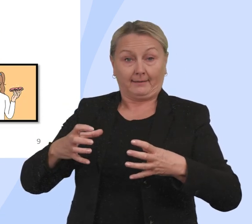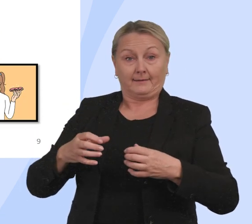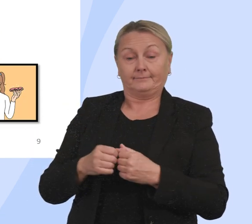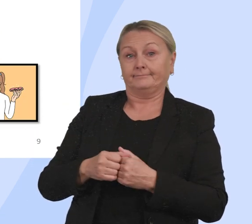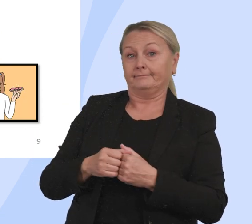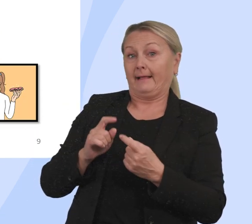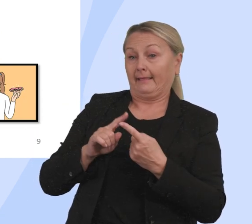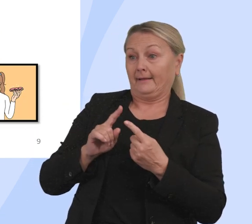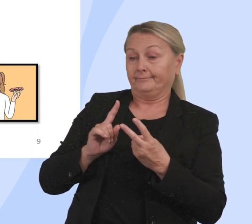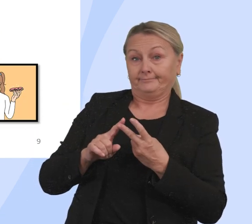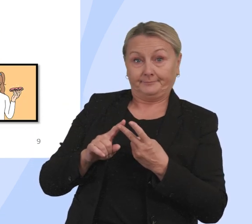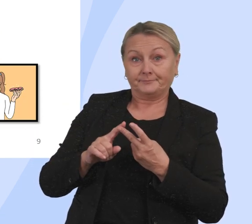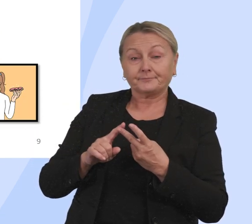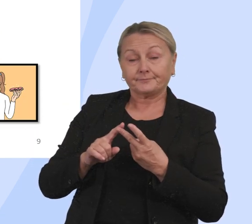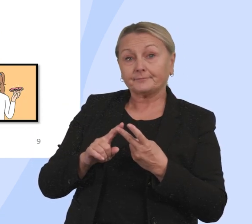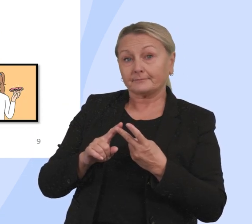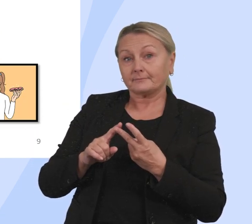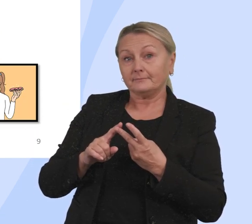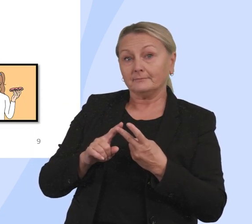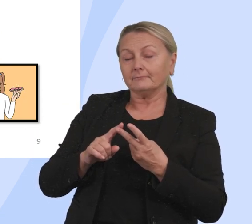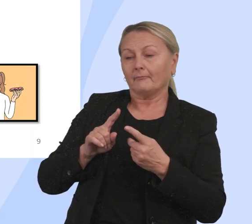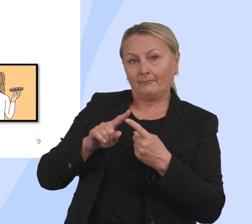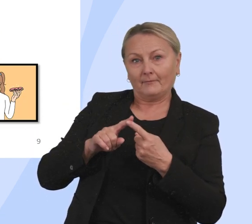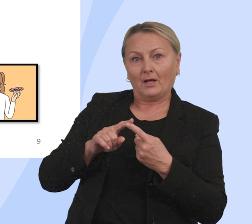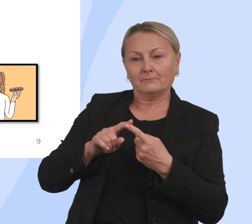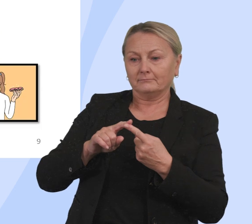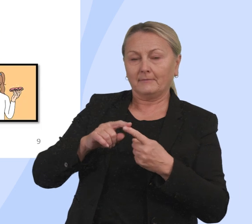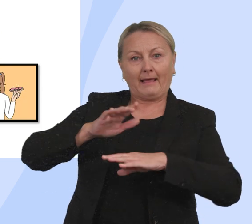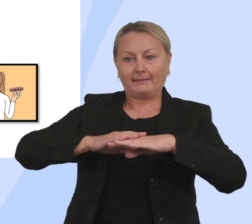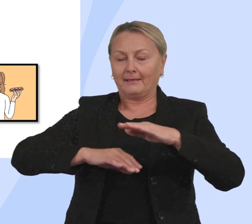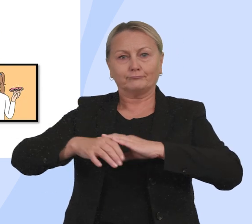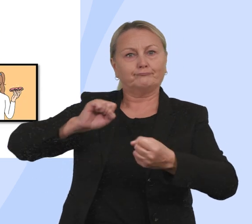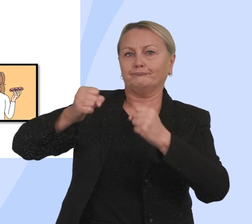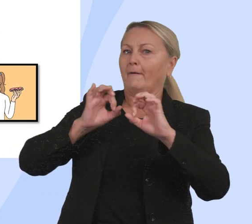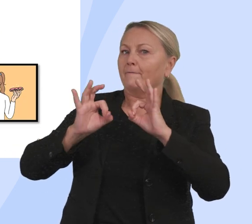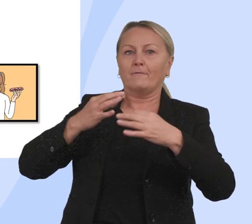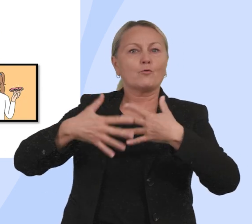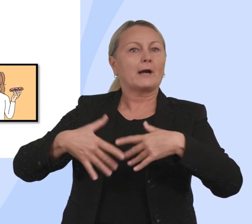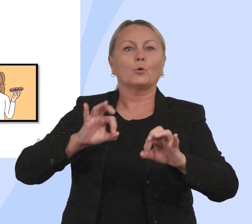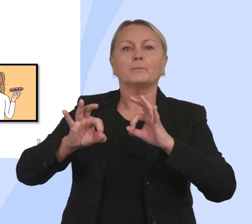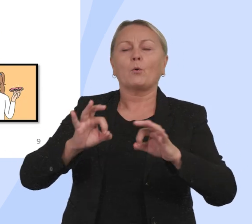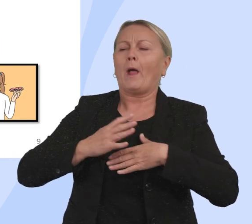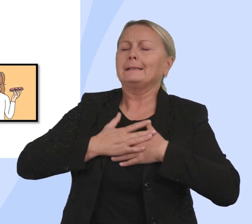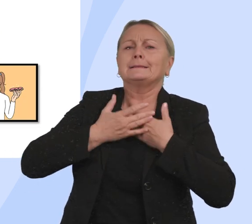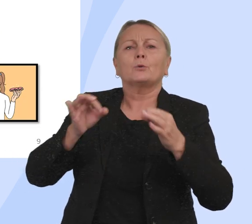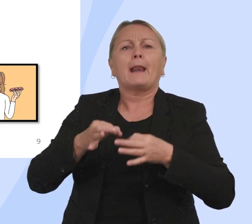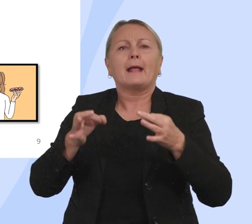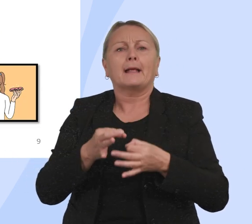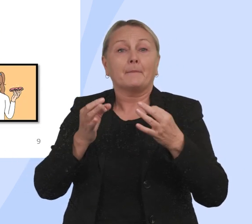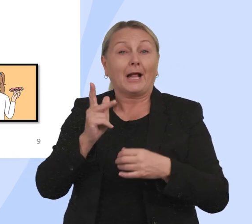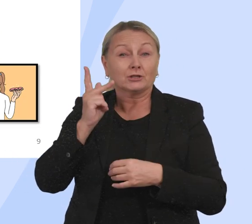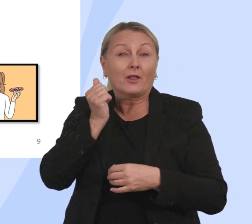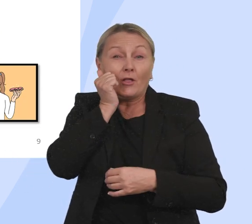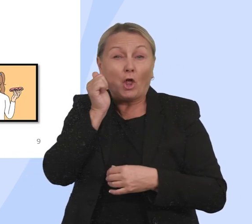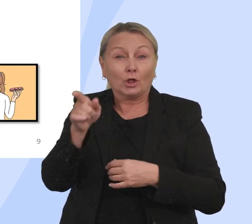udførende. Han havde hænder og arme, der virkede udmærket, og han elskede at lege med kastanjer. Så nede på hans bord havde jeg